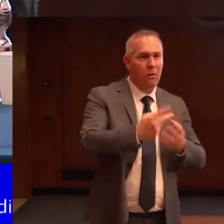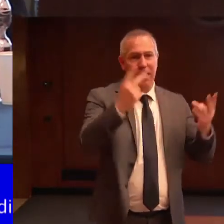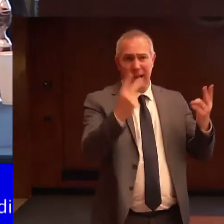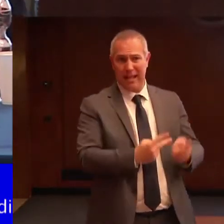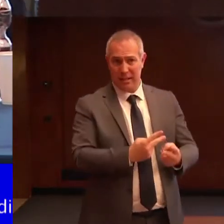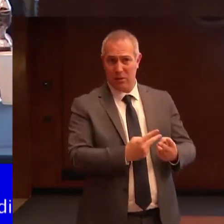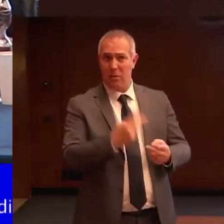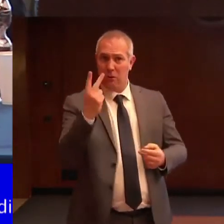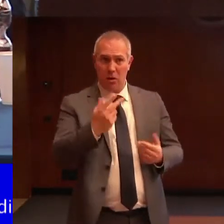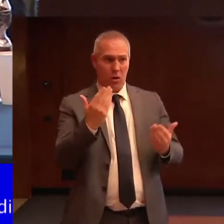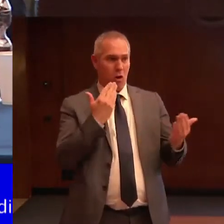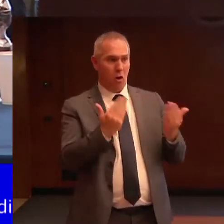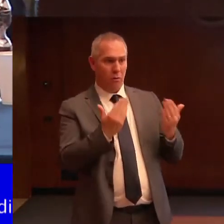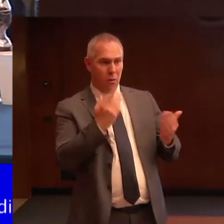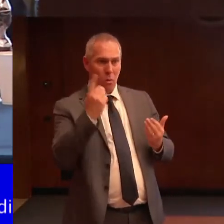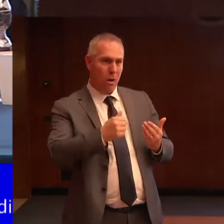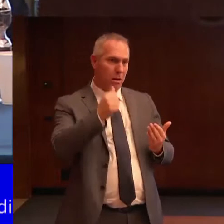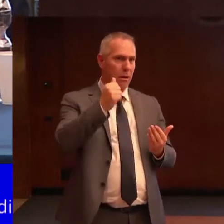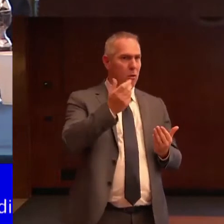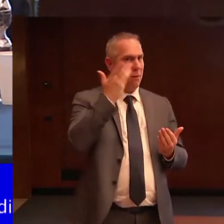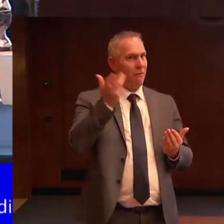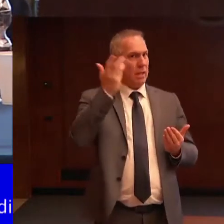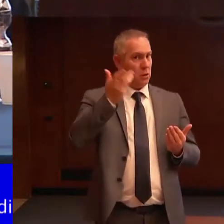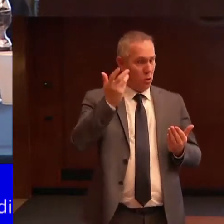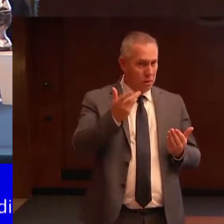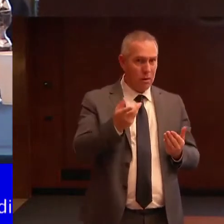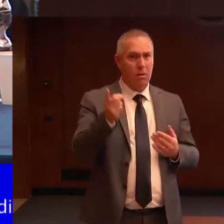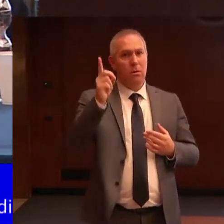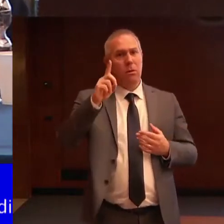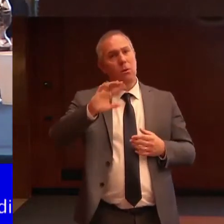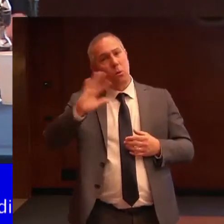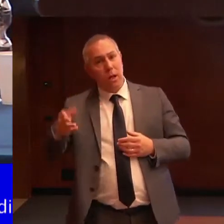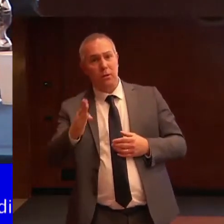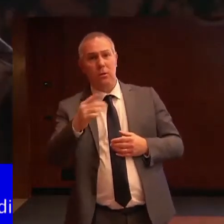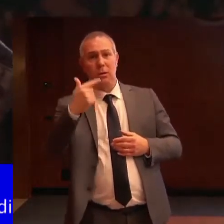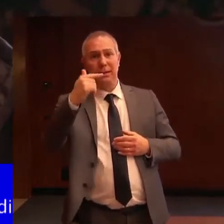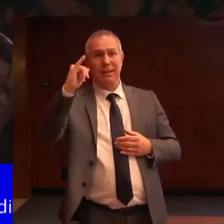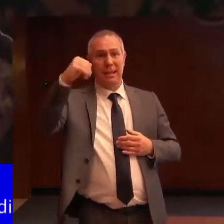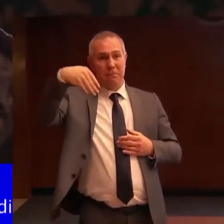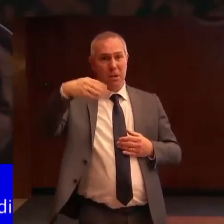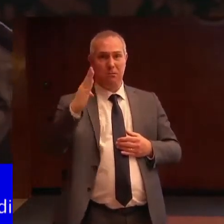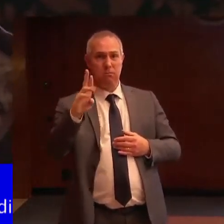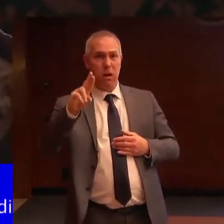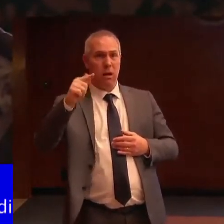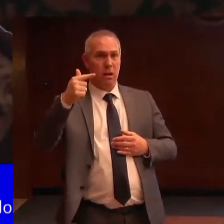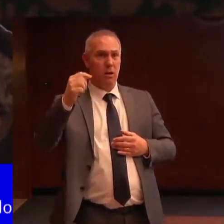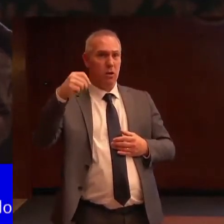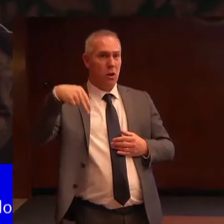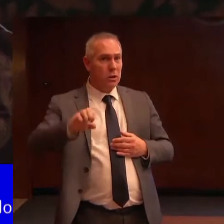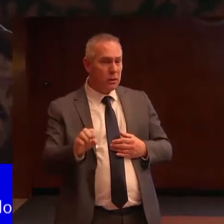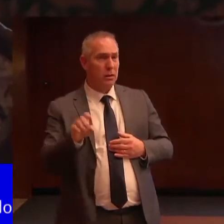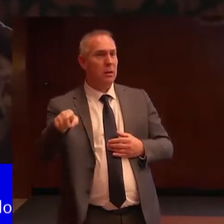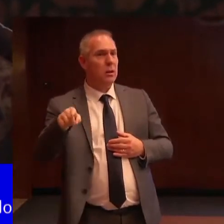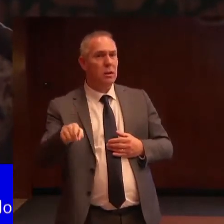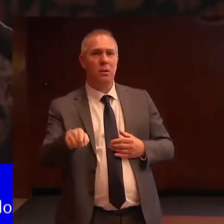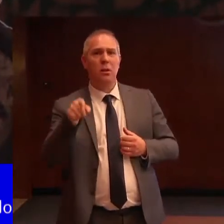dovendosi confrontare con la finzione. E dall'altro Tim Burton, cosa che meglio di Betelgeuse e soprattutto di Edward Mani